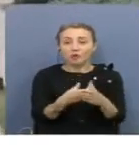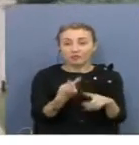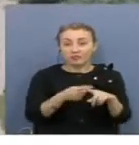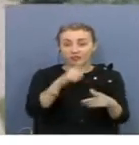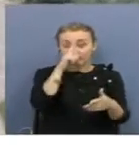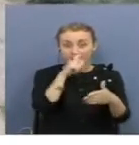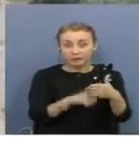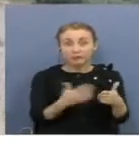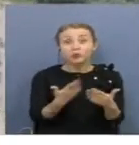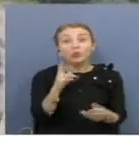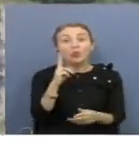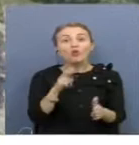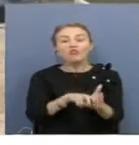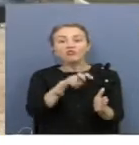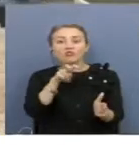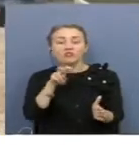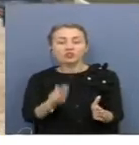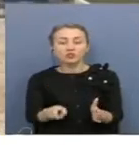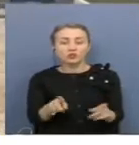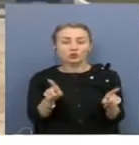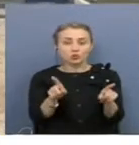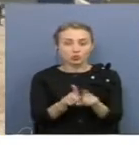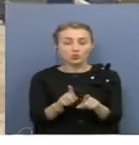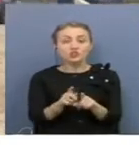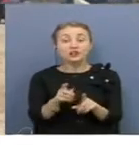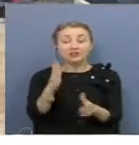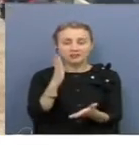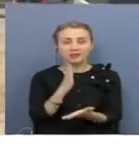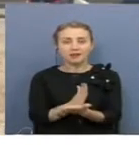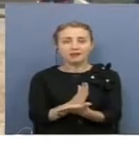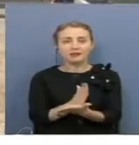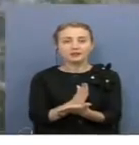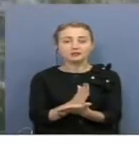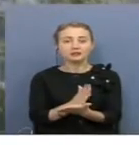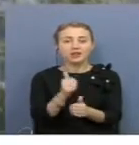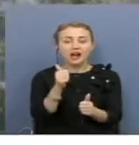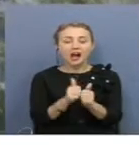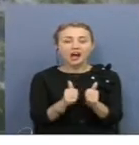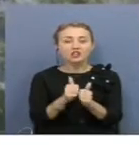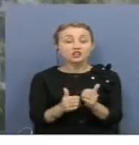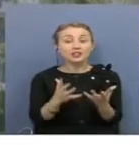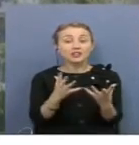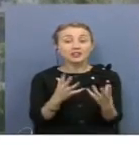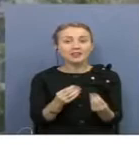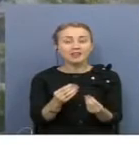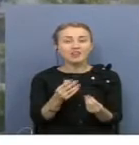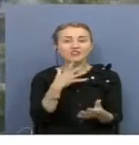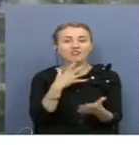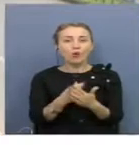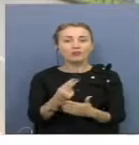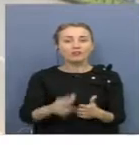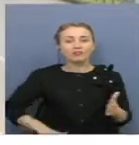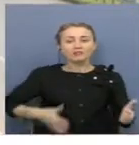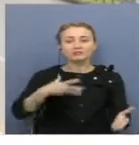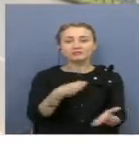ең жақсысын беру керек дейді. Бірлестік ішінде тұрақты ерікті деп аталатын жарналар бар. Осылайша наным сенім арқылы отбасы